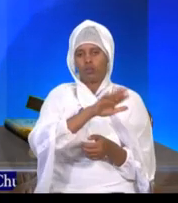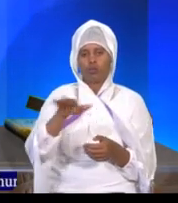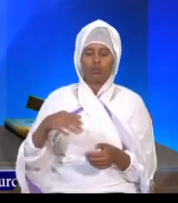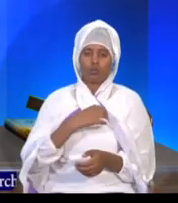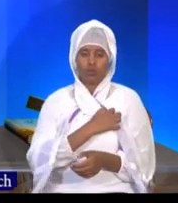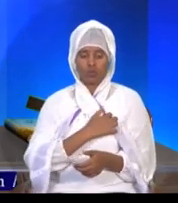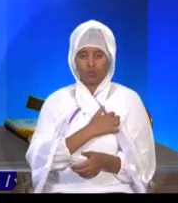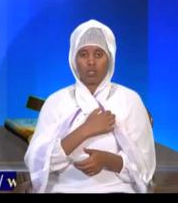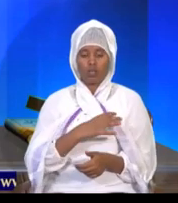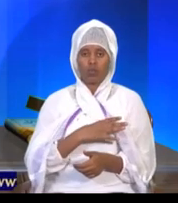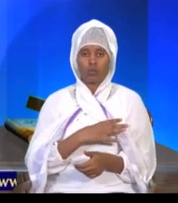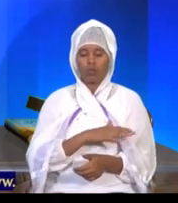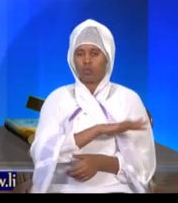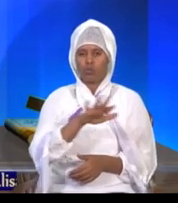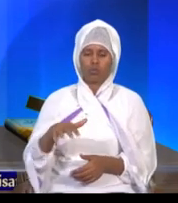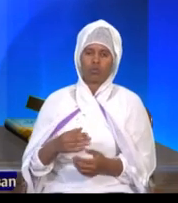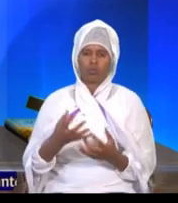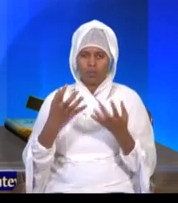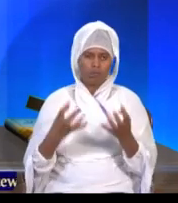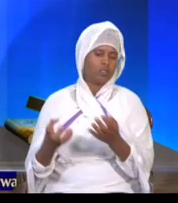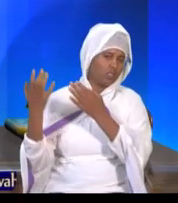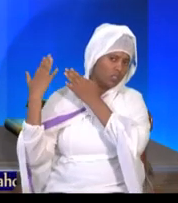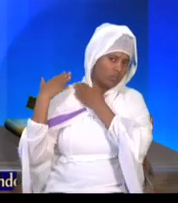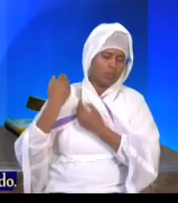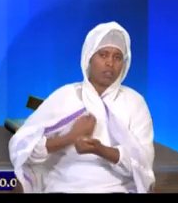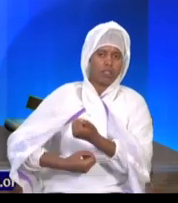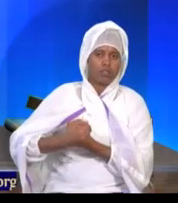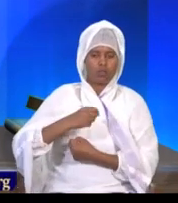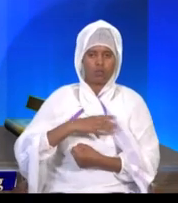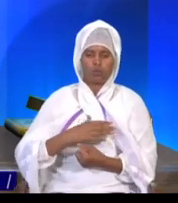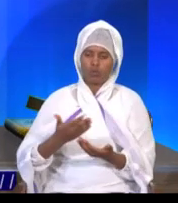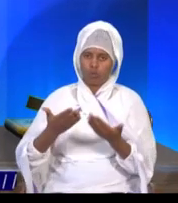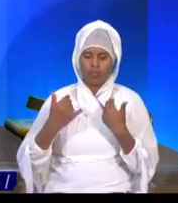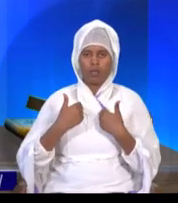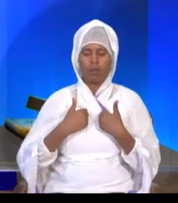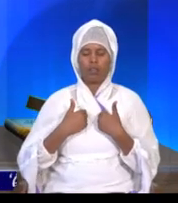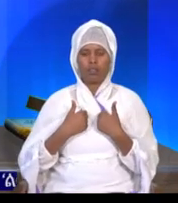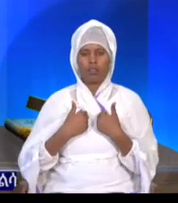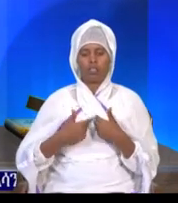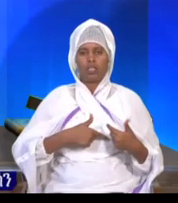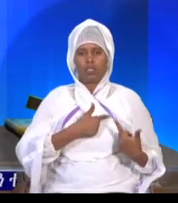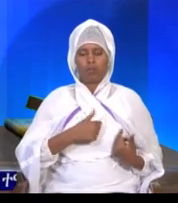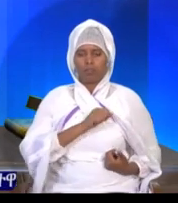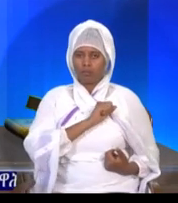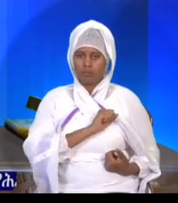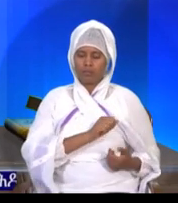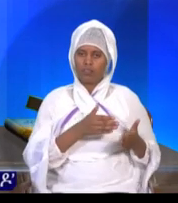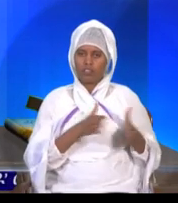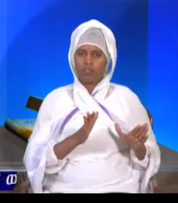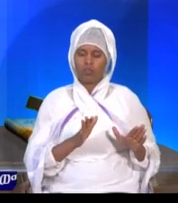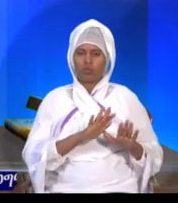ኣቱም እትፅዕሩን ኣቱም ፆር ዝኸበደኩምን ናባይ ንዑ ልበይ